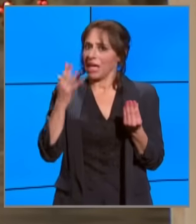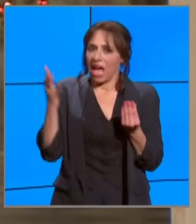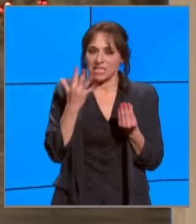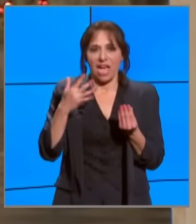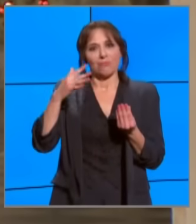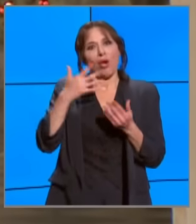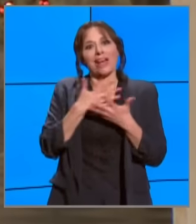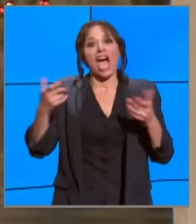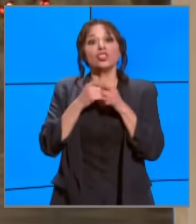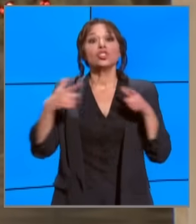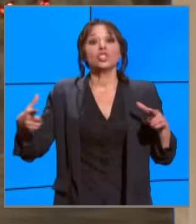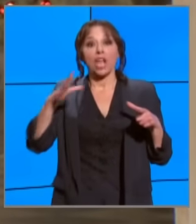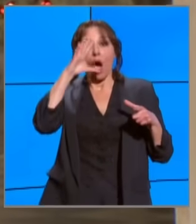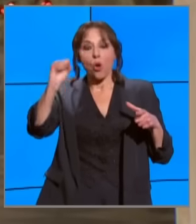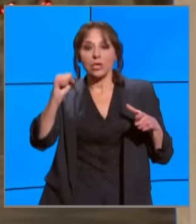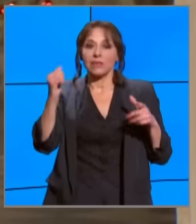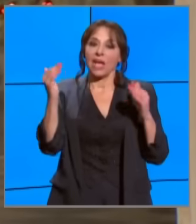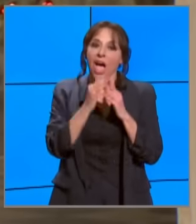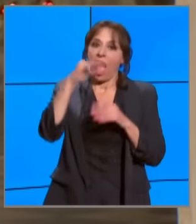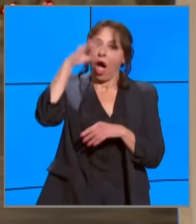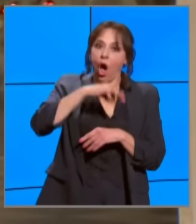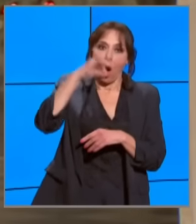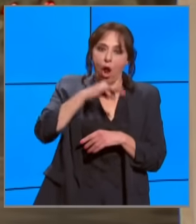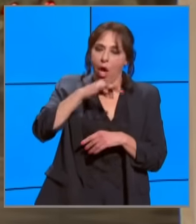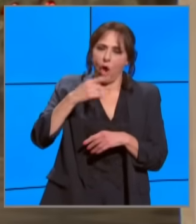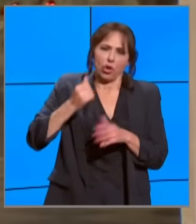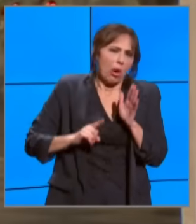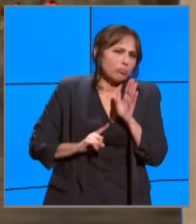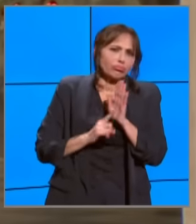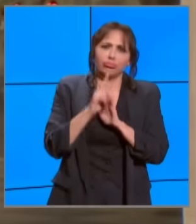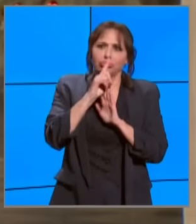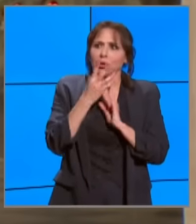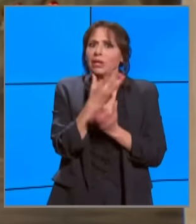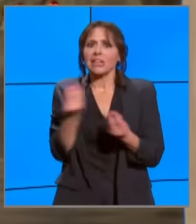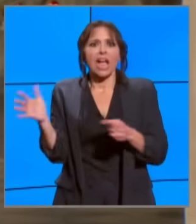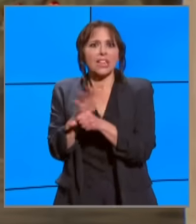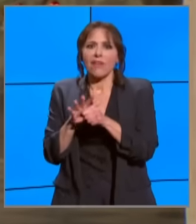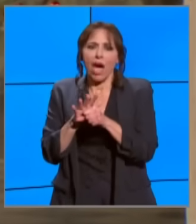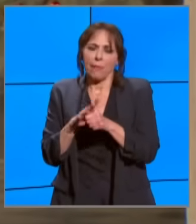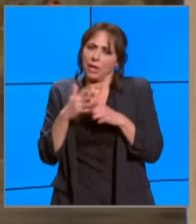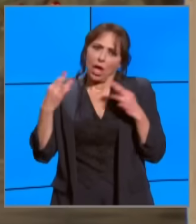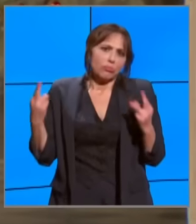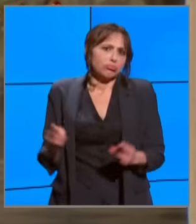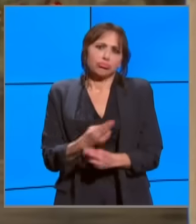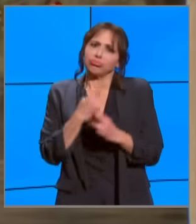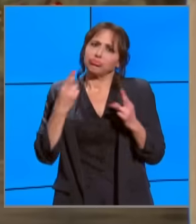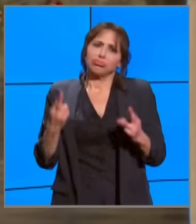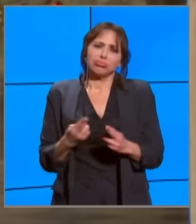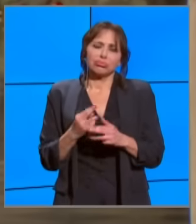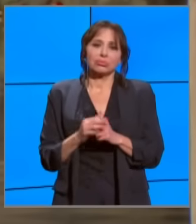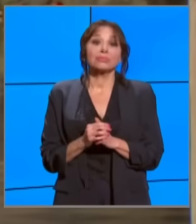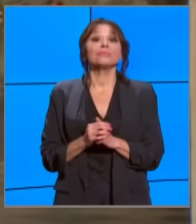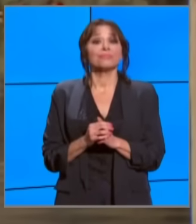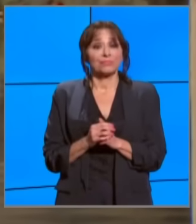alloggio nelle grandi città universitarie improponibili per la maggior parte delle famiglie